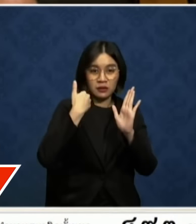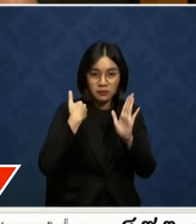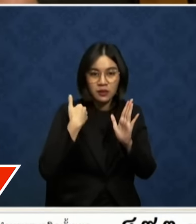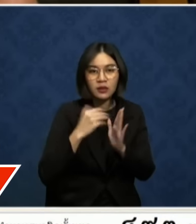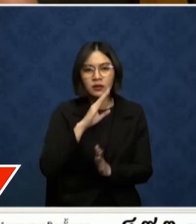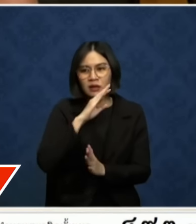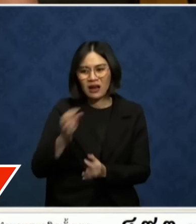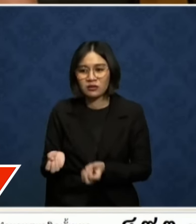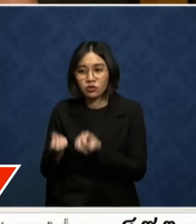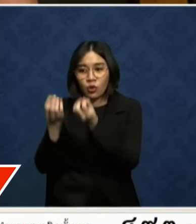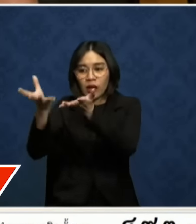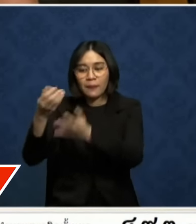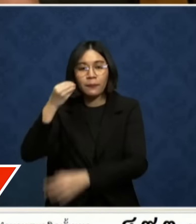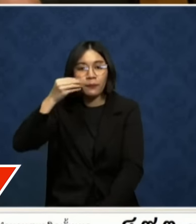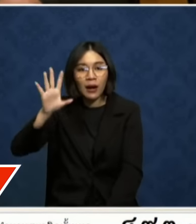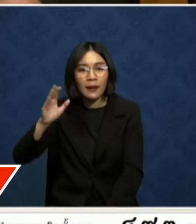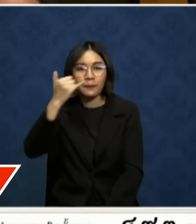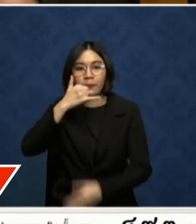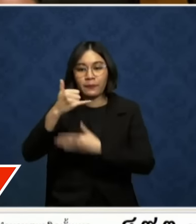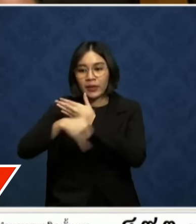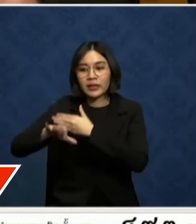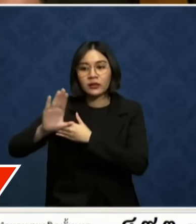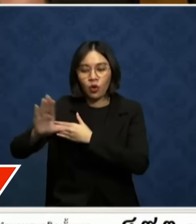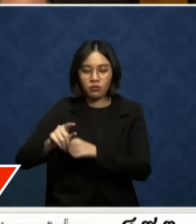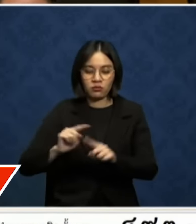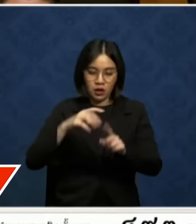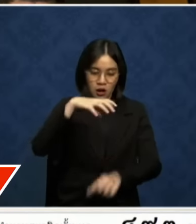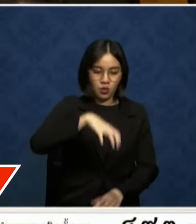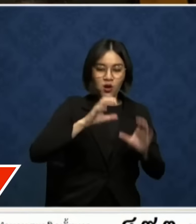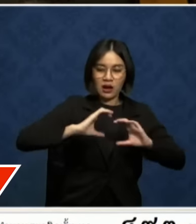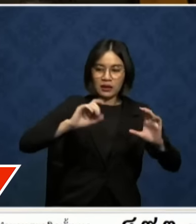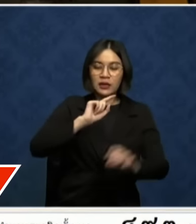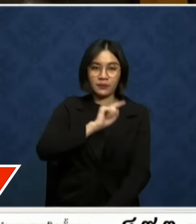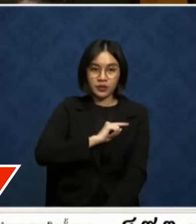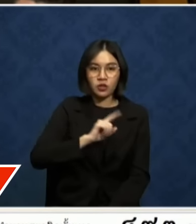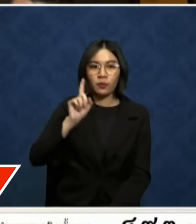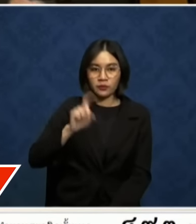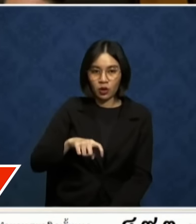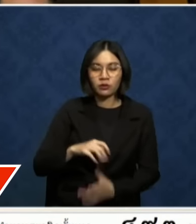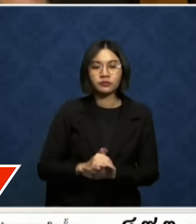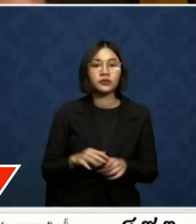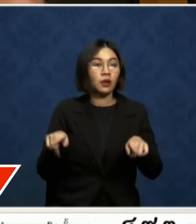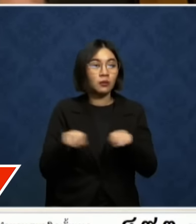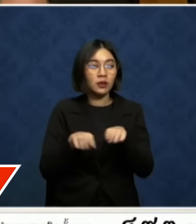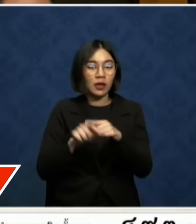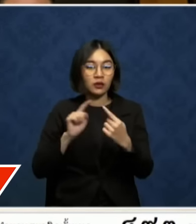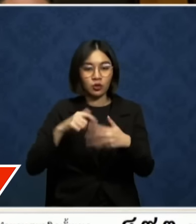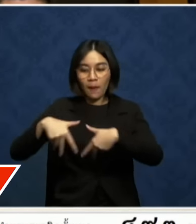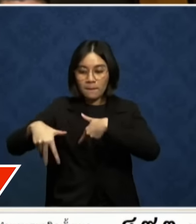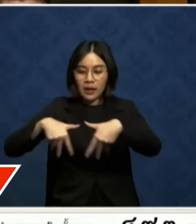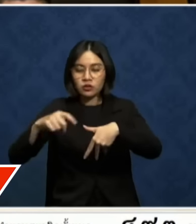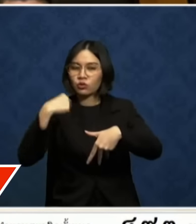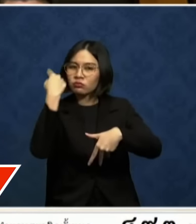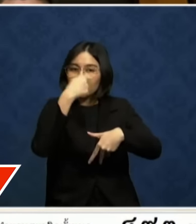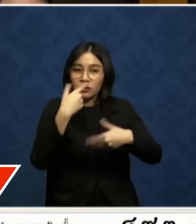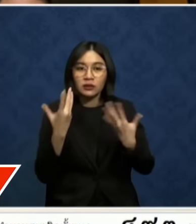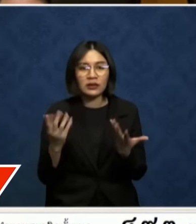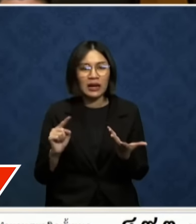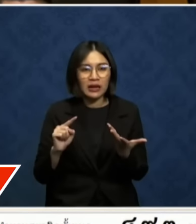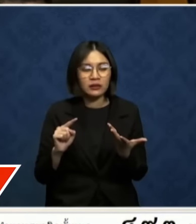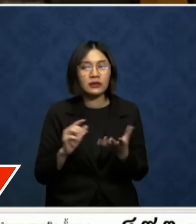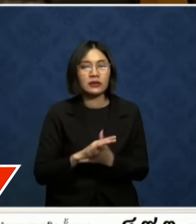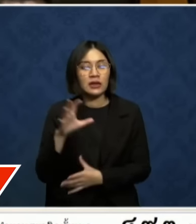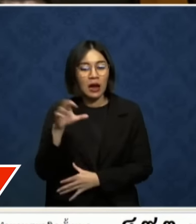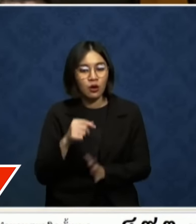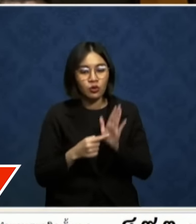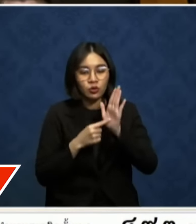ของเขานะครับผมคิดว่าหน่วยงานของรัฐจะต้องรับผิดชอบในเรื่องนี้และเช่นเดียวกันนะครับสำหรับประชาชนที่อาจจะหยิบยกเค